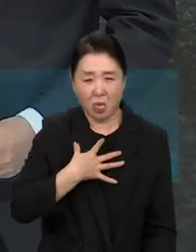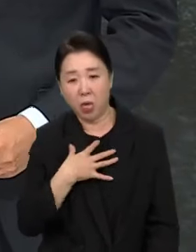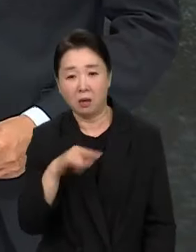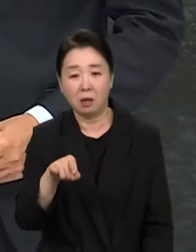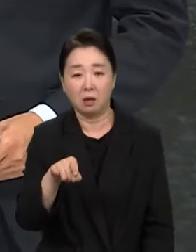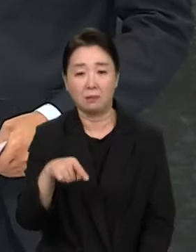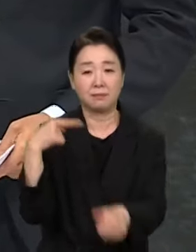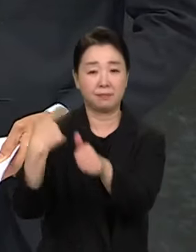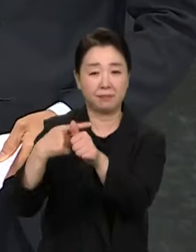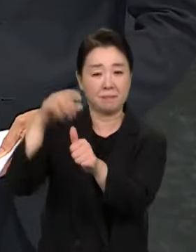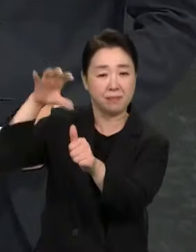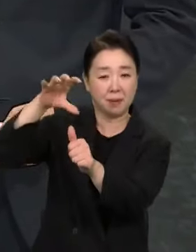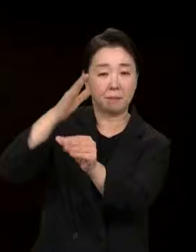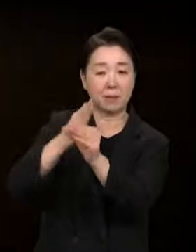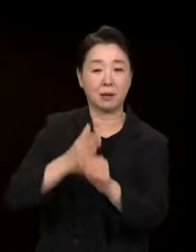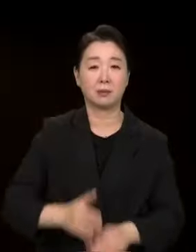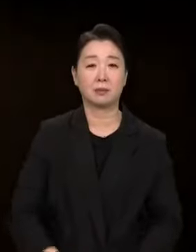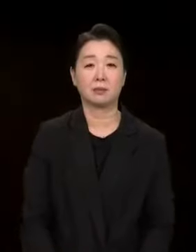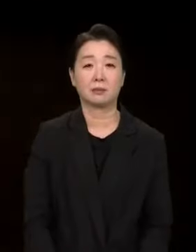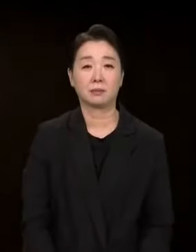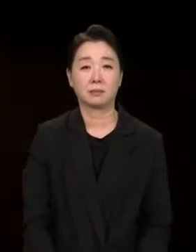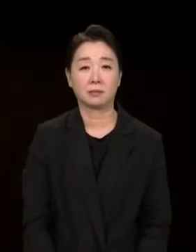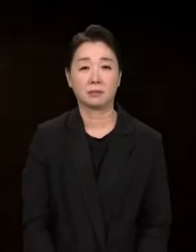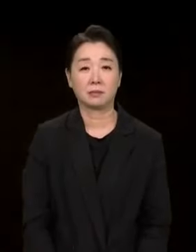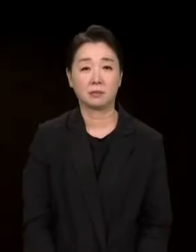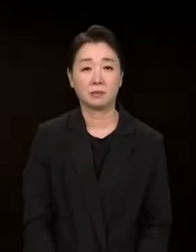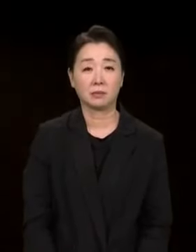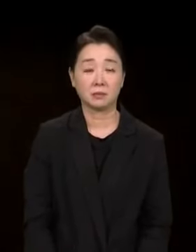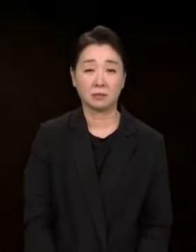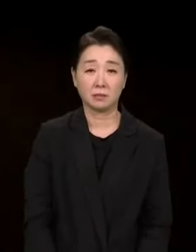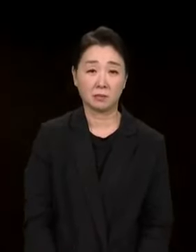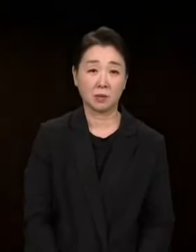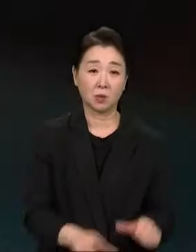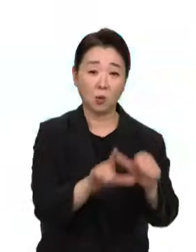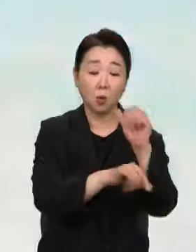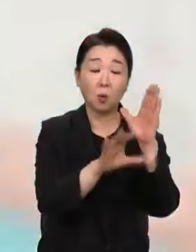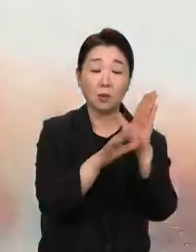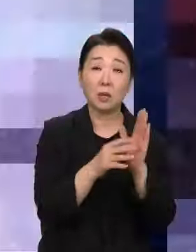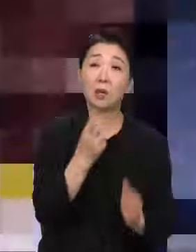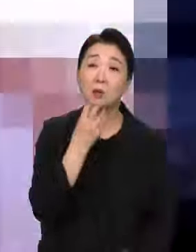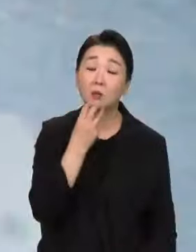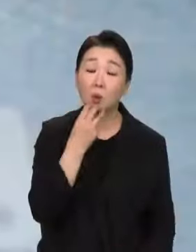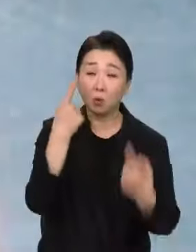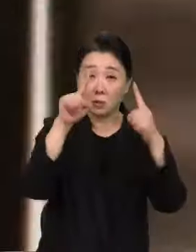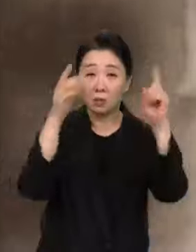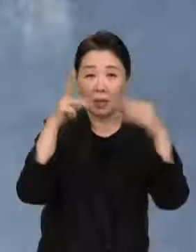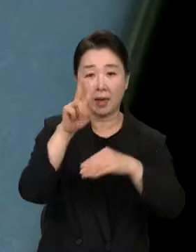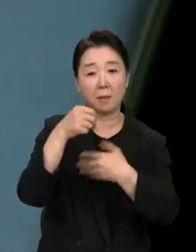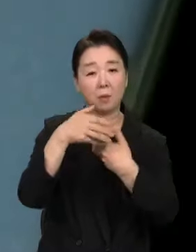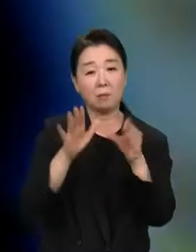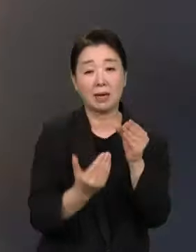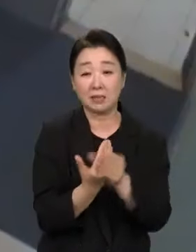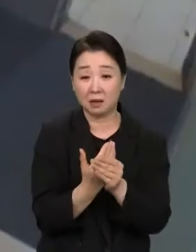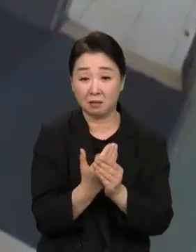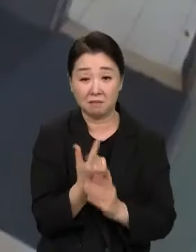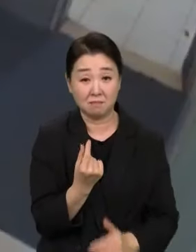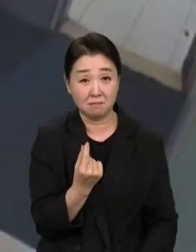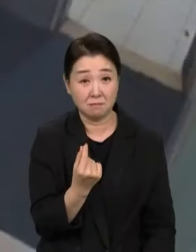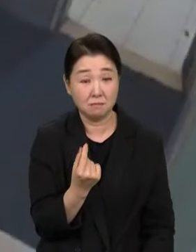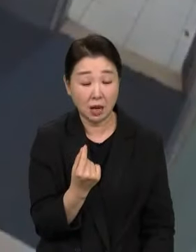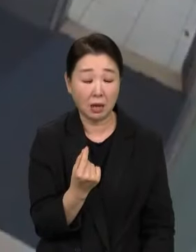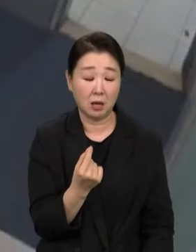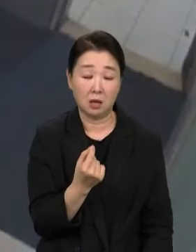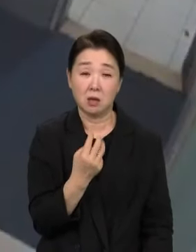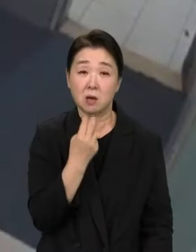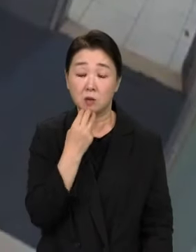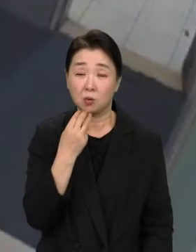여도현 기자입니다 지난 5월 이른바 서울대 번방 사건이 불거졌습니다 주범인